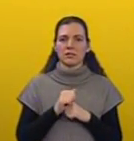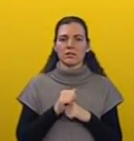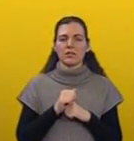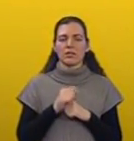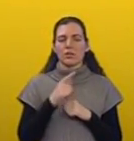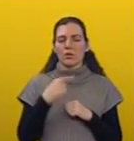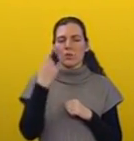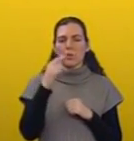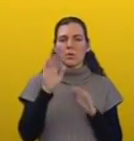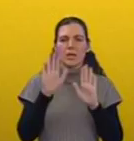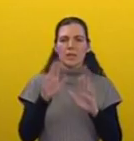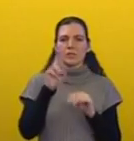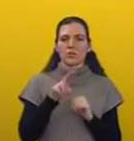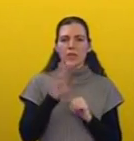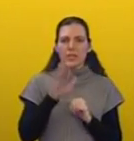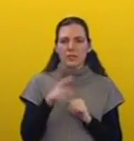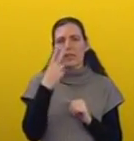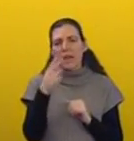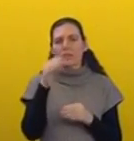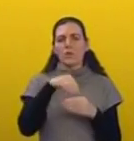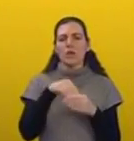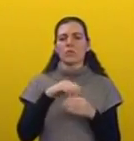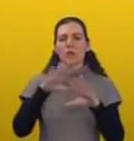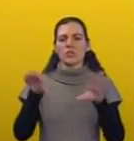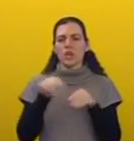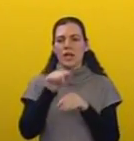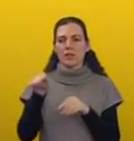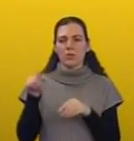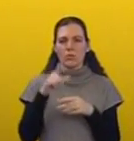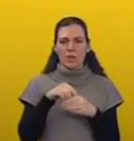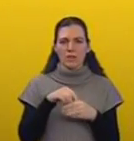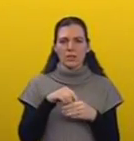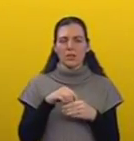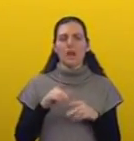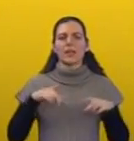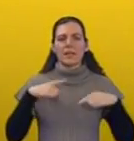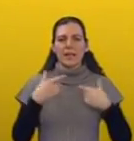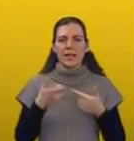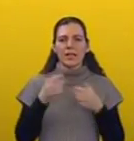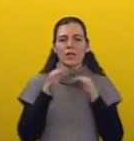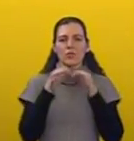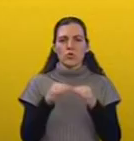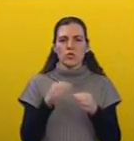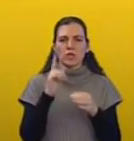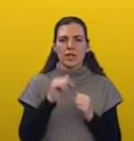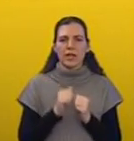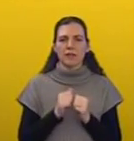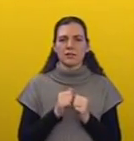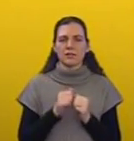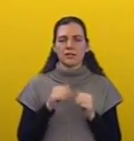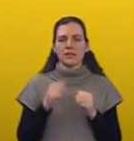azokban, akik egy gyáva hallgatás közepette élve elégettek, elvágták a torkukat, és barbár pengék